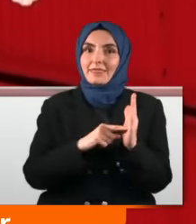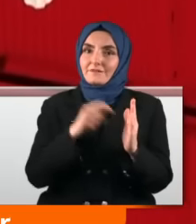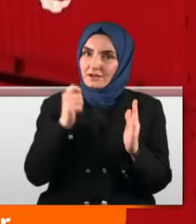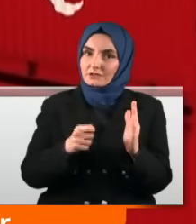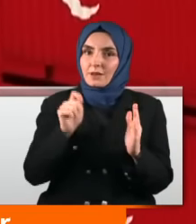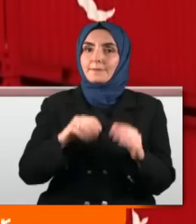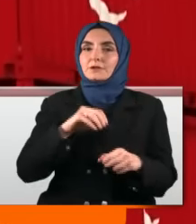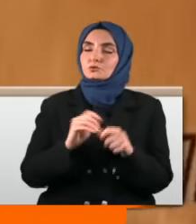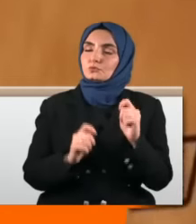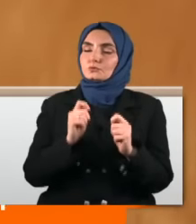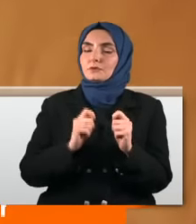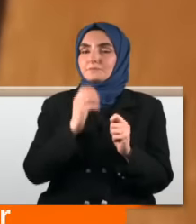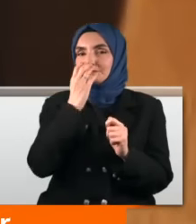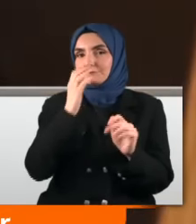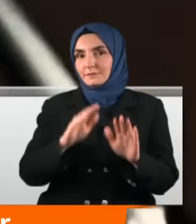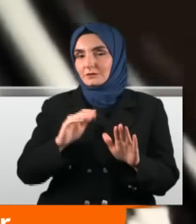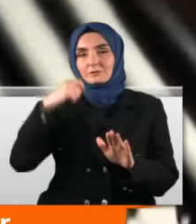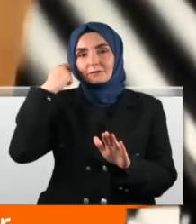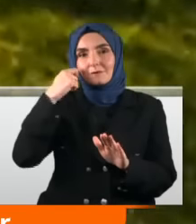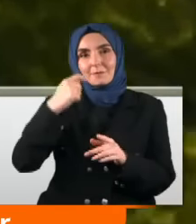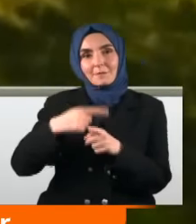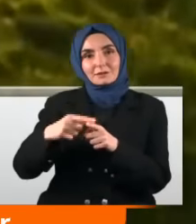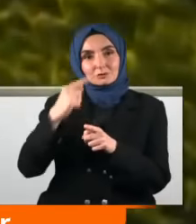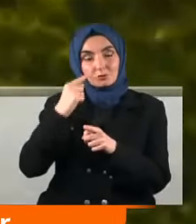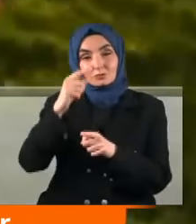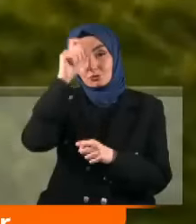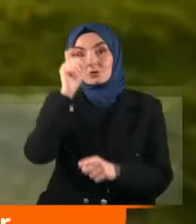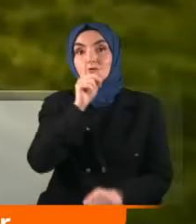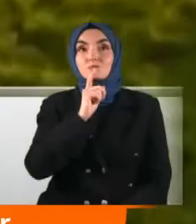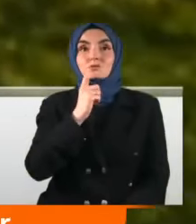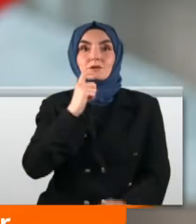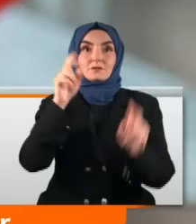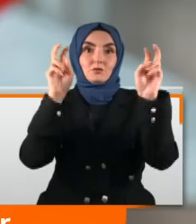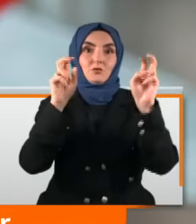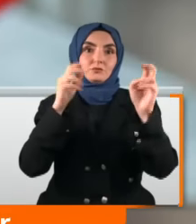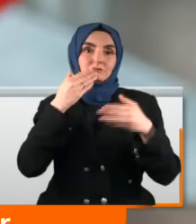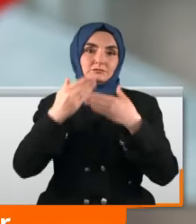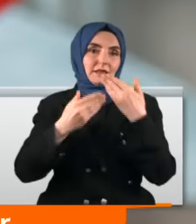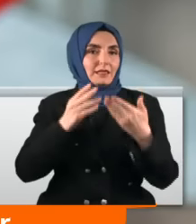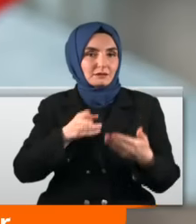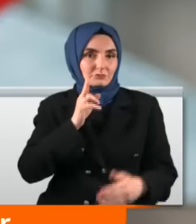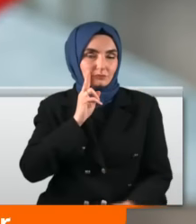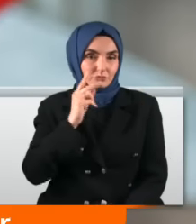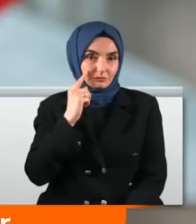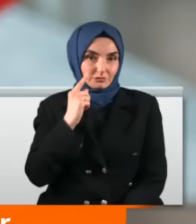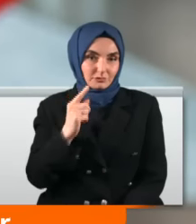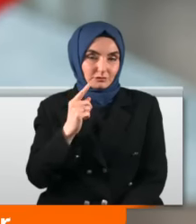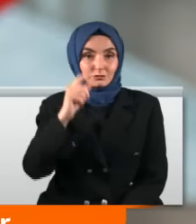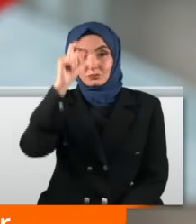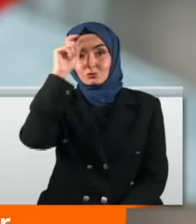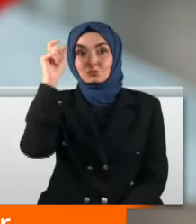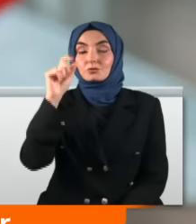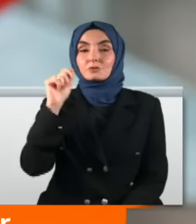Erdoğan video mesajını Türkiye yüzyılı vizyonuna vurgu yaparak noktaladı. Türkiye'nin ortak